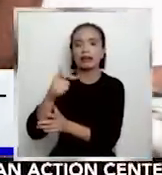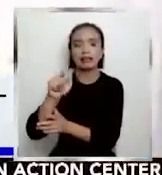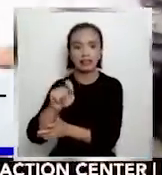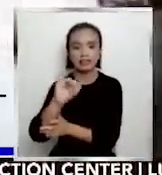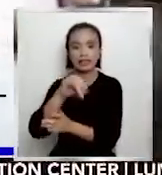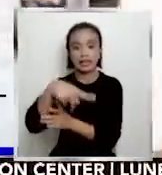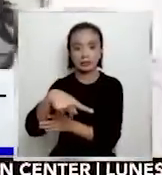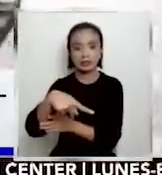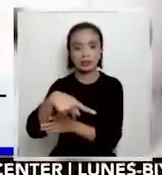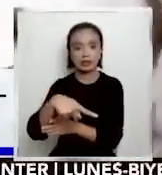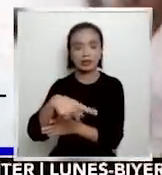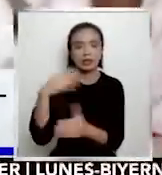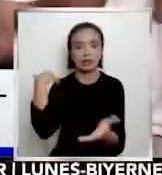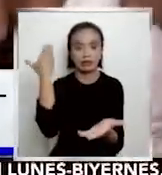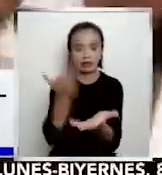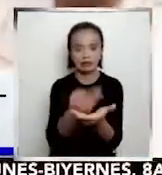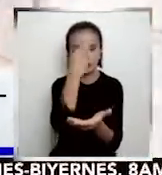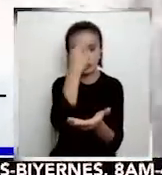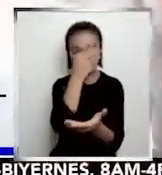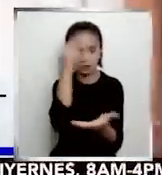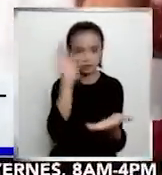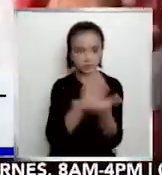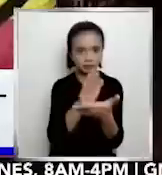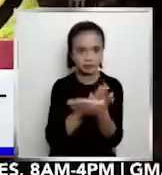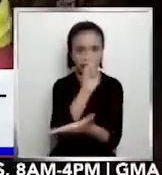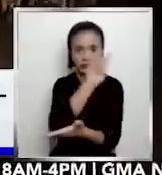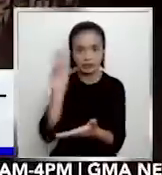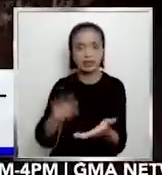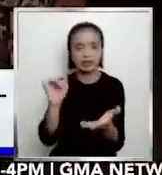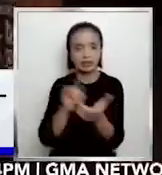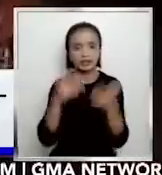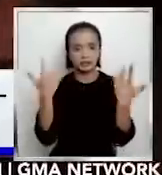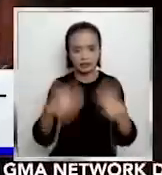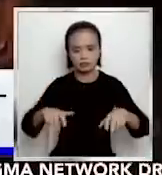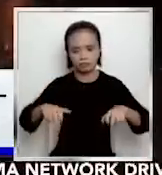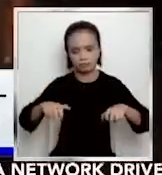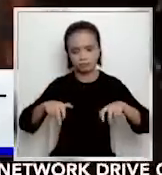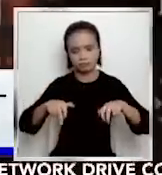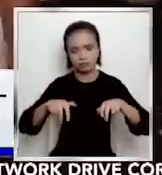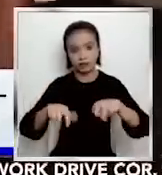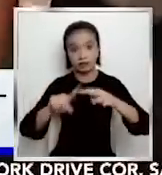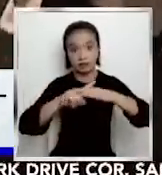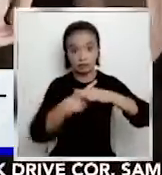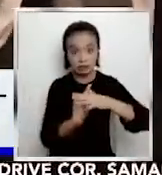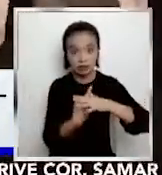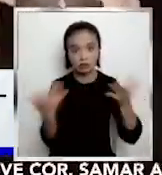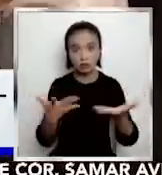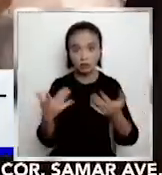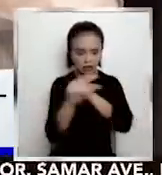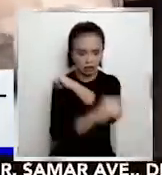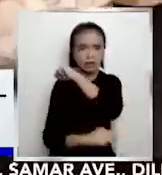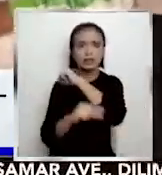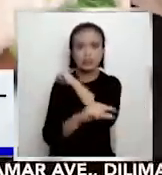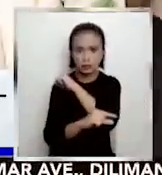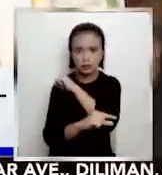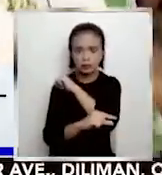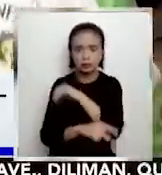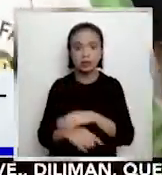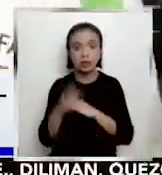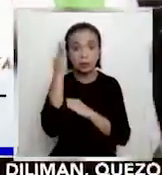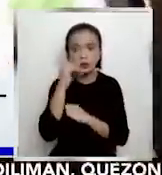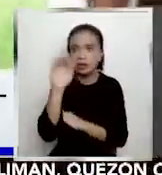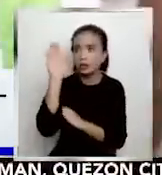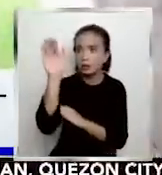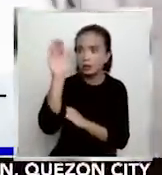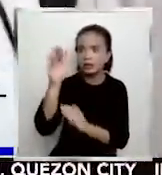Paco, Maynila. Dito nagtapos ang kanilang paglalakad na nagsimula pa sa General Nacar sa Quezon para ipanawagan na itigil